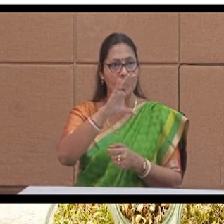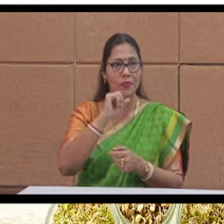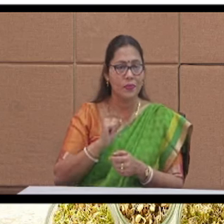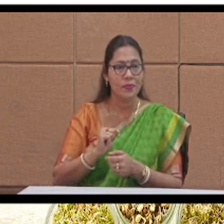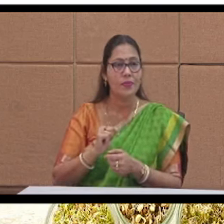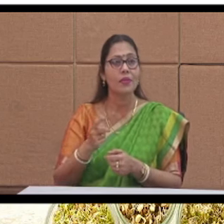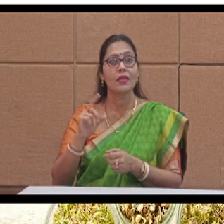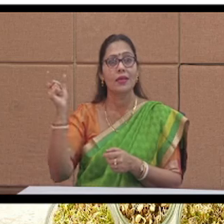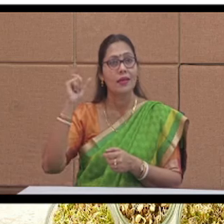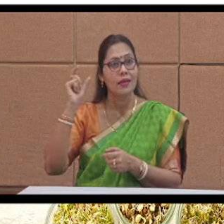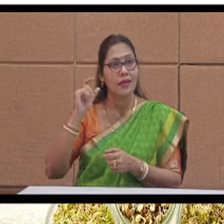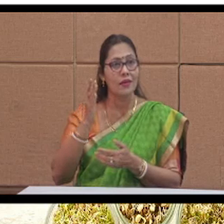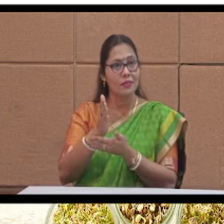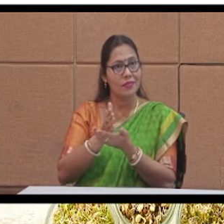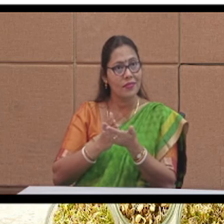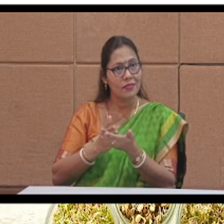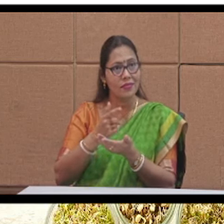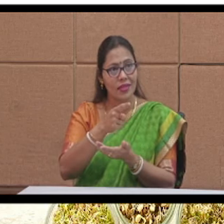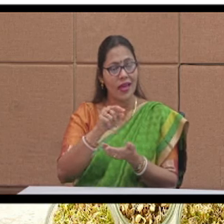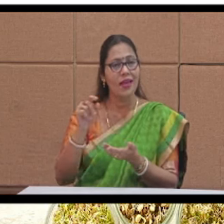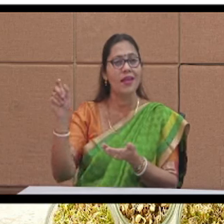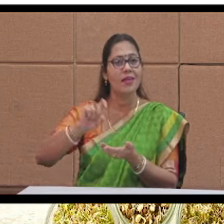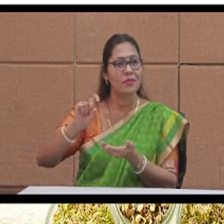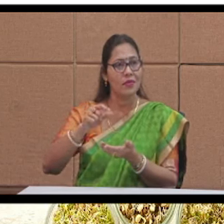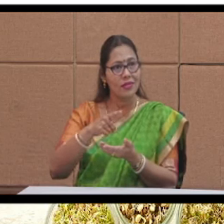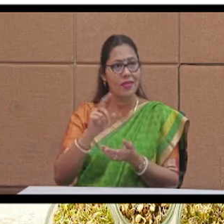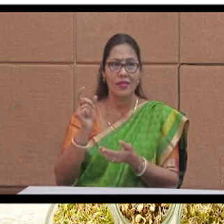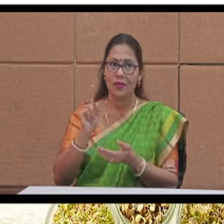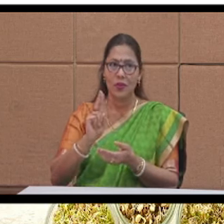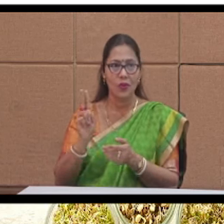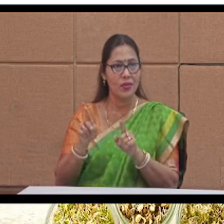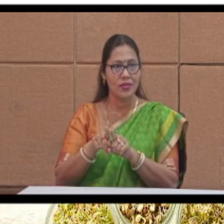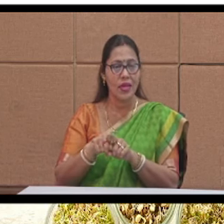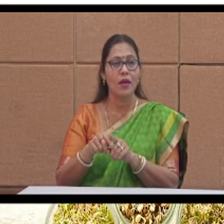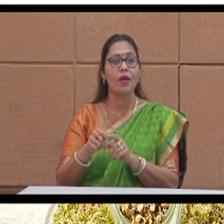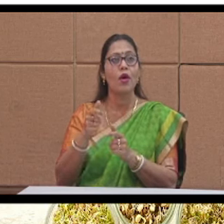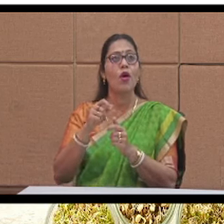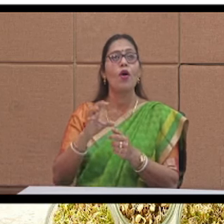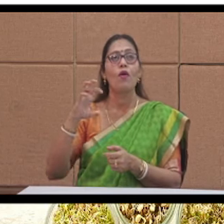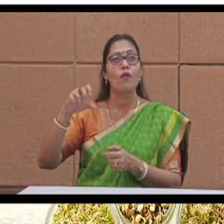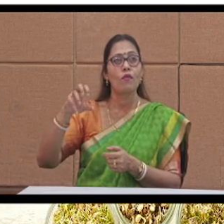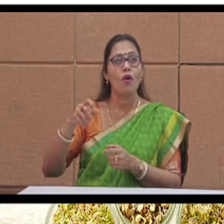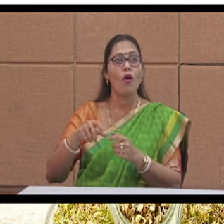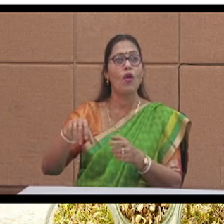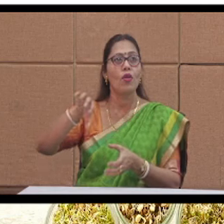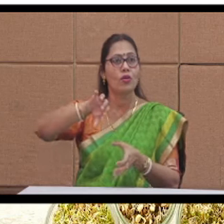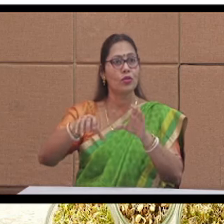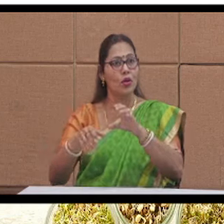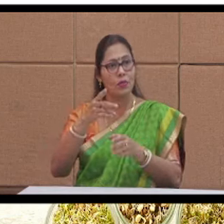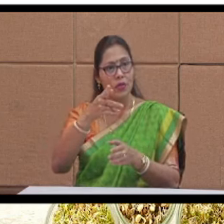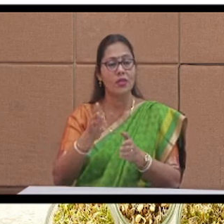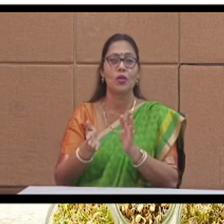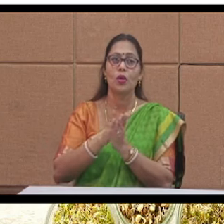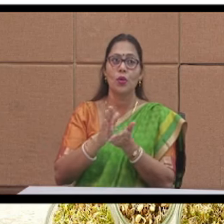দেখো ডিম হাফ বয়েল করা আছে ফুল বয়েল করা আছে ফলের রস আছে রুটি